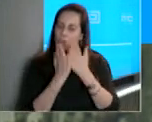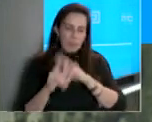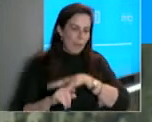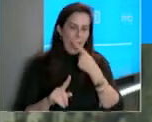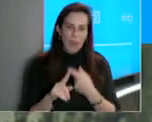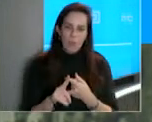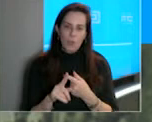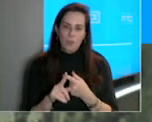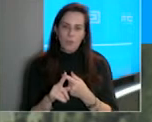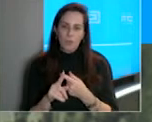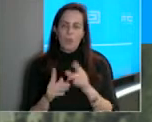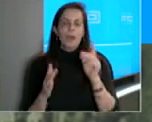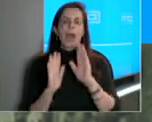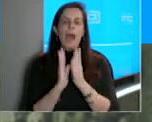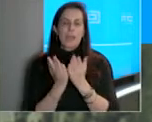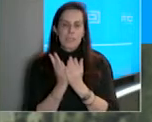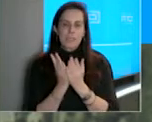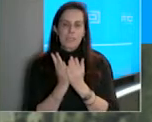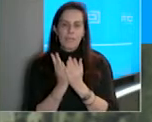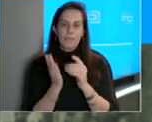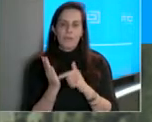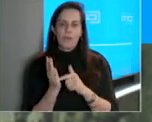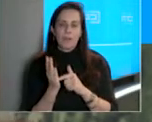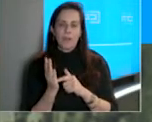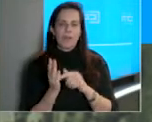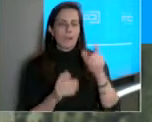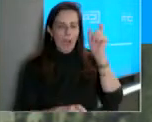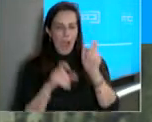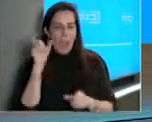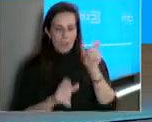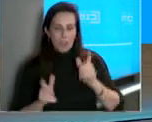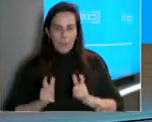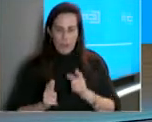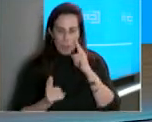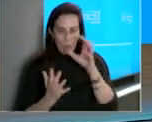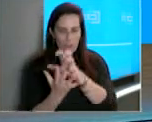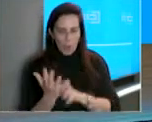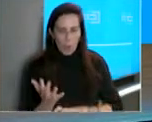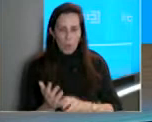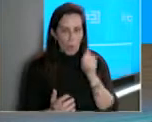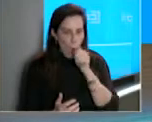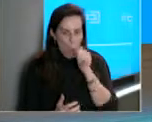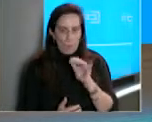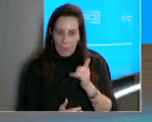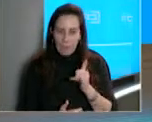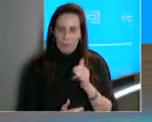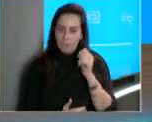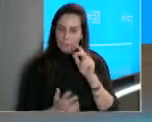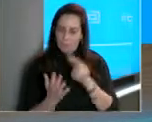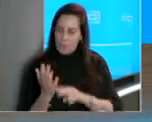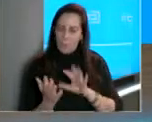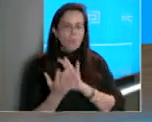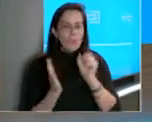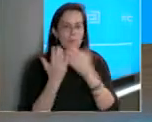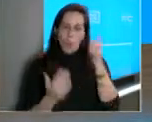היום נקרא ספר על ההודו, על הביקור שלו. אנשים חיכו לקרוא את הטור שלו כל יום. עכשיו, אנשים חיכו לקרוא את הטור